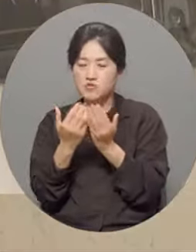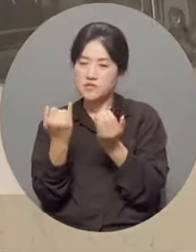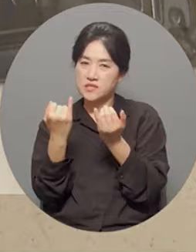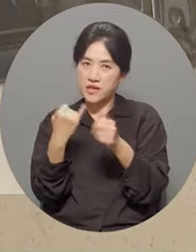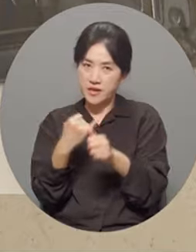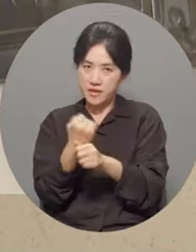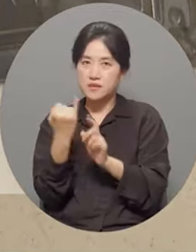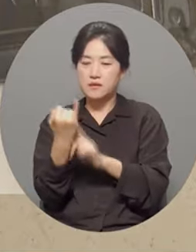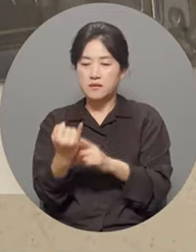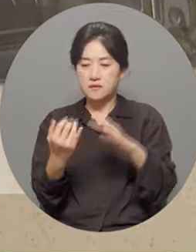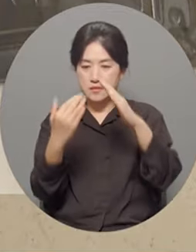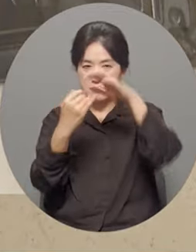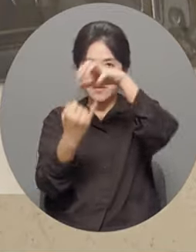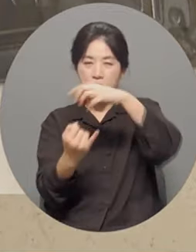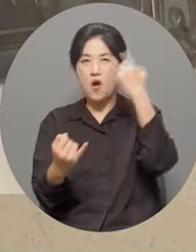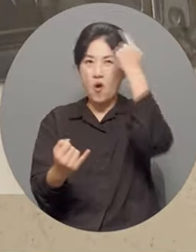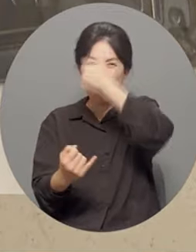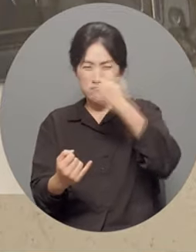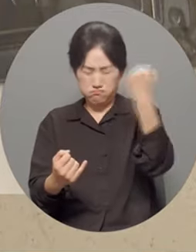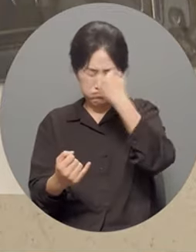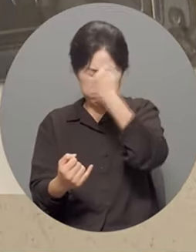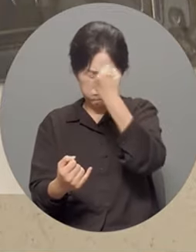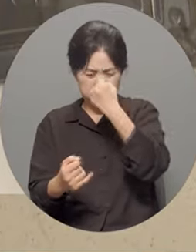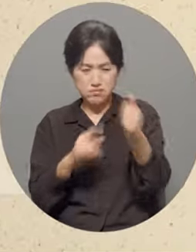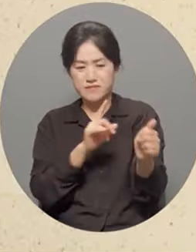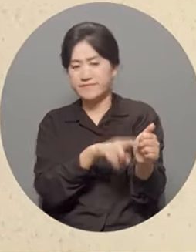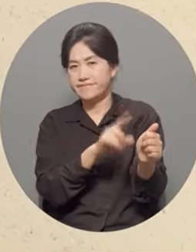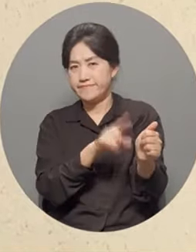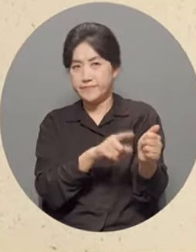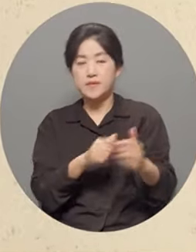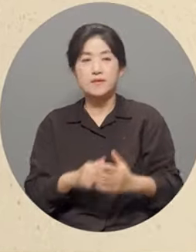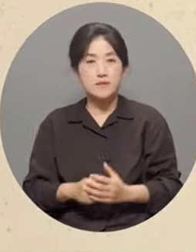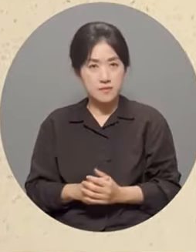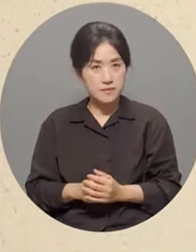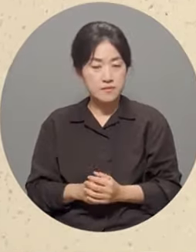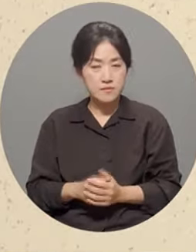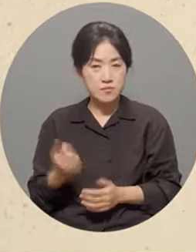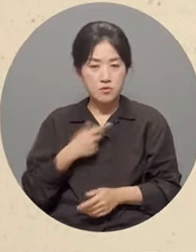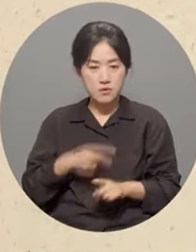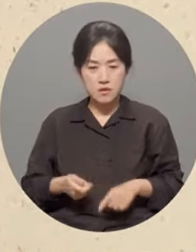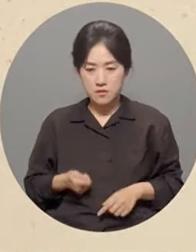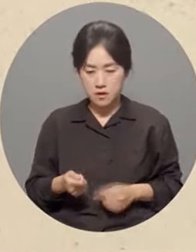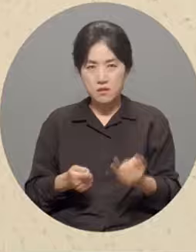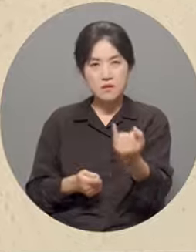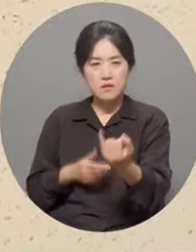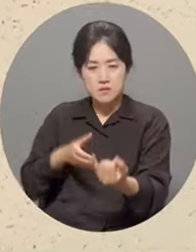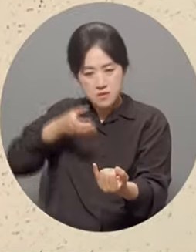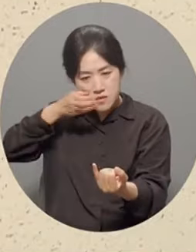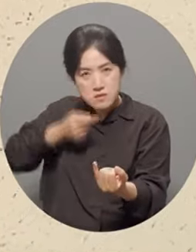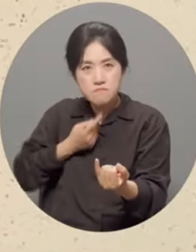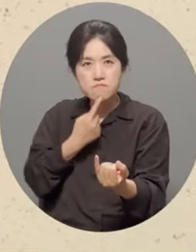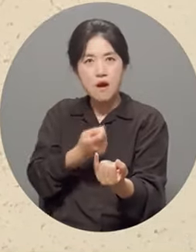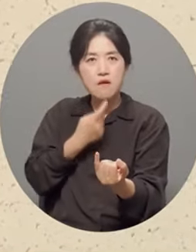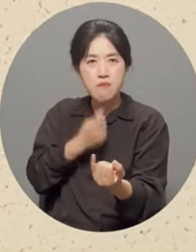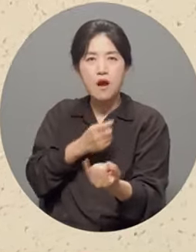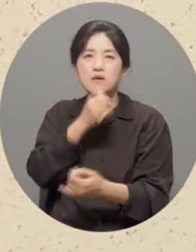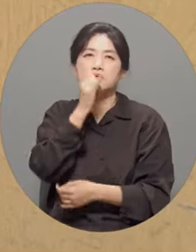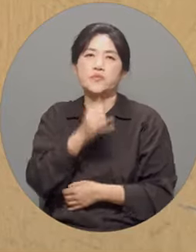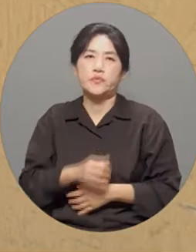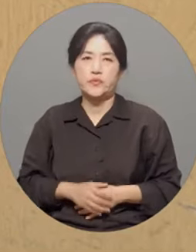안에 가두고 얼굴 등을 수차례 때린 혐의를 받고 있습니다. 또 흉기를 들고 여성을 협박한 것으로도